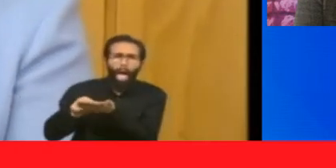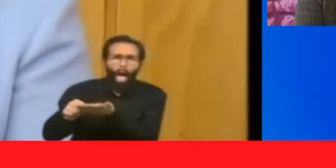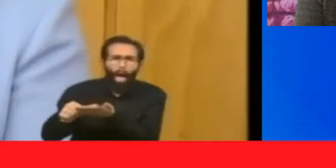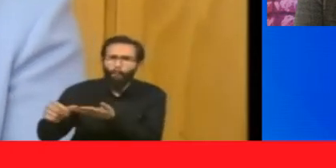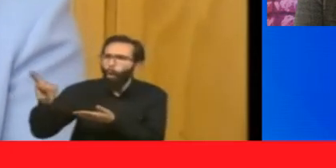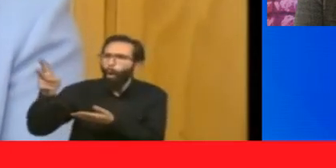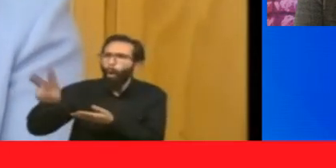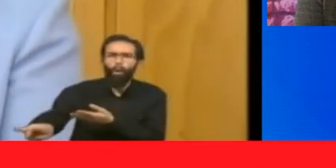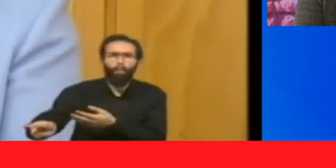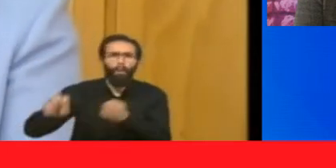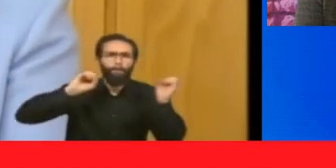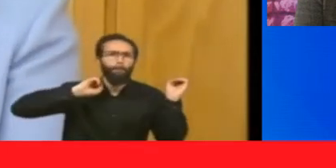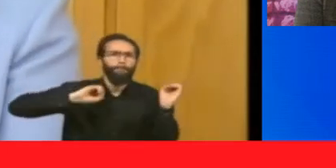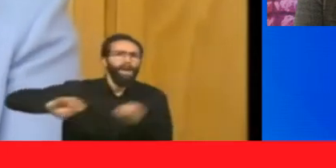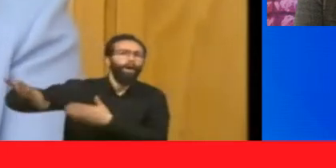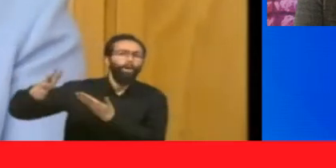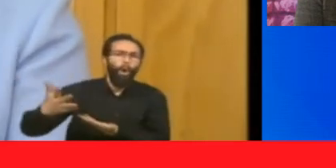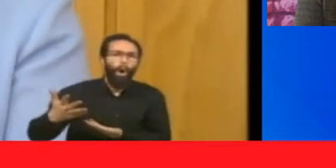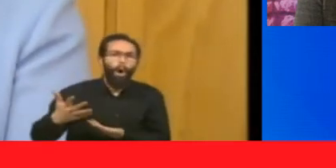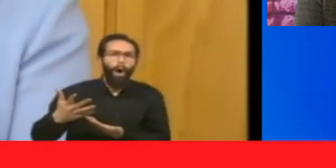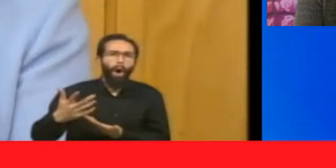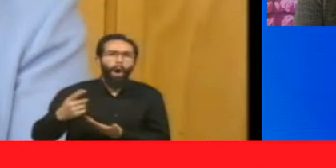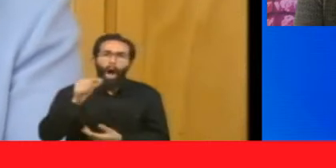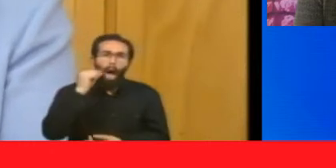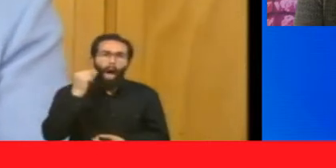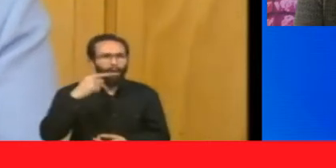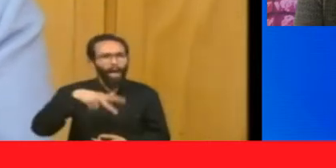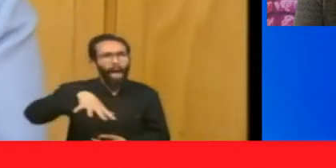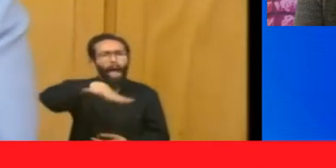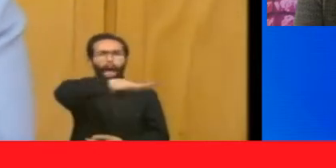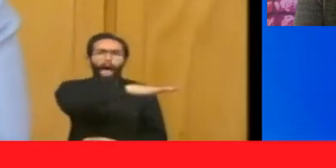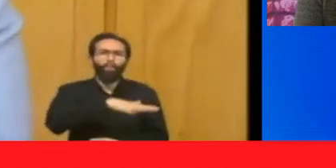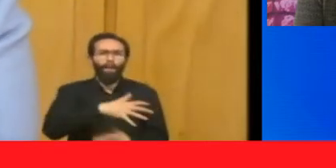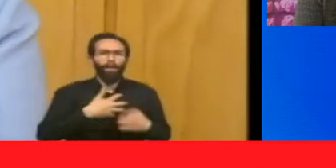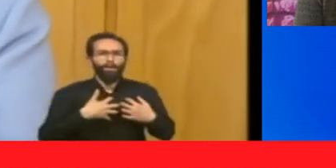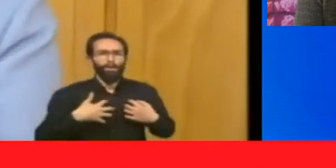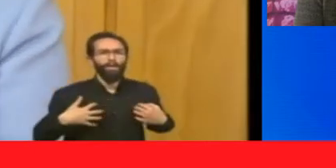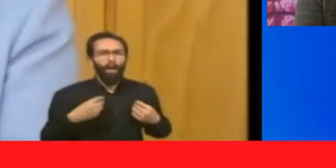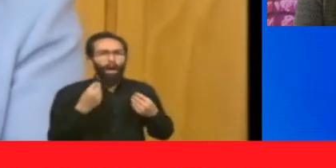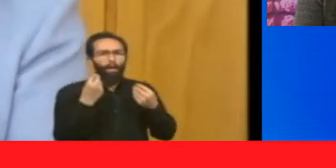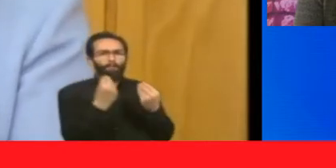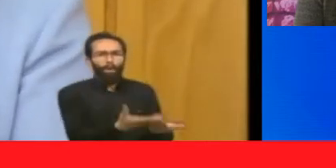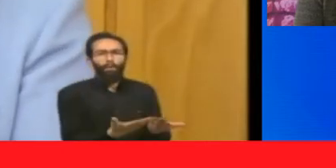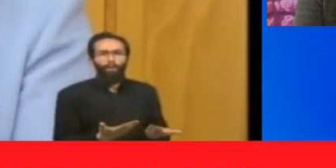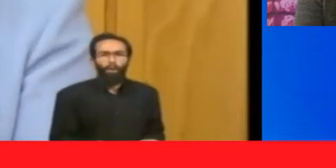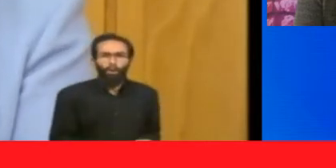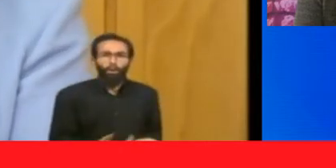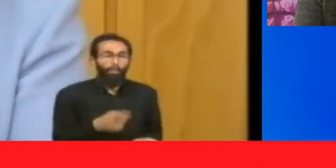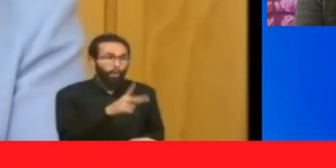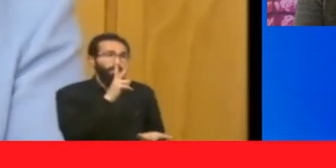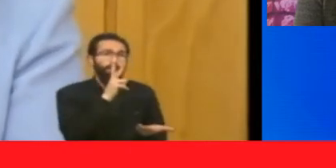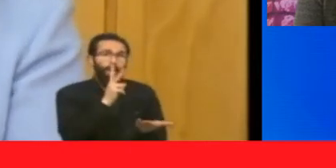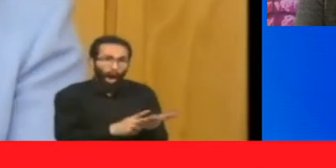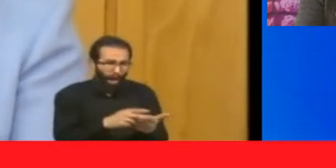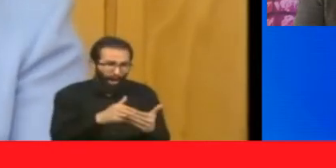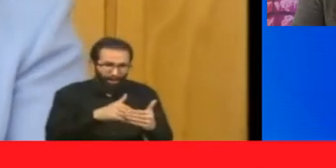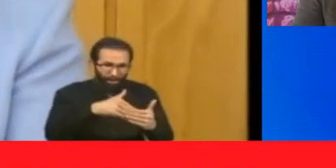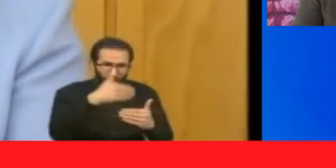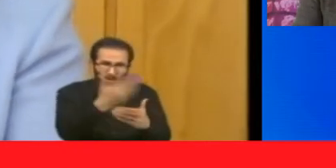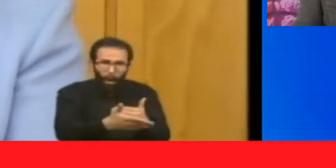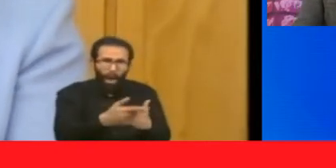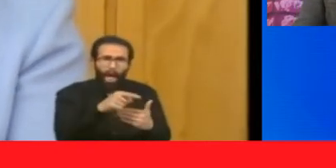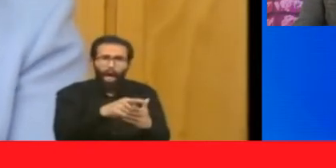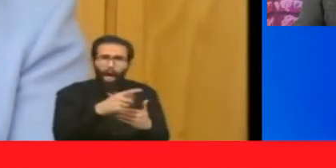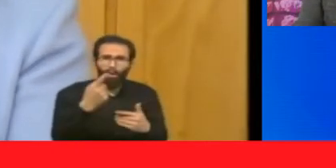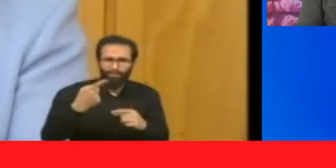zamanda cesaretlendirmektir. Bu karardan sonra geçen hafta iki kadın, üstelik biri